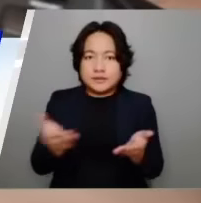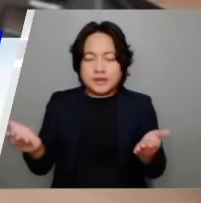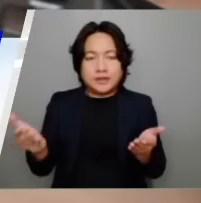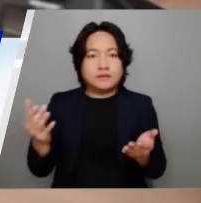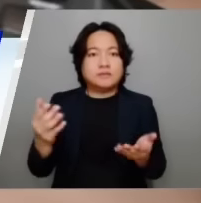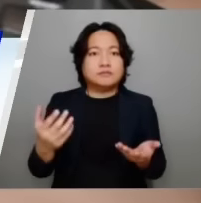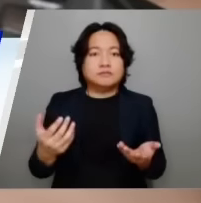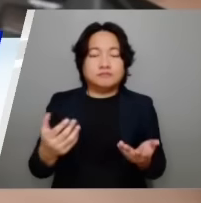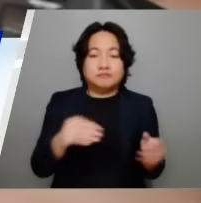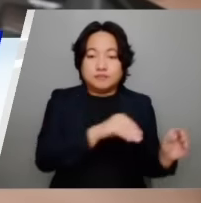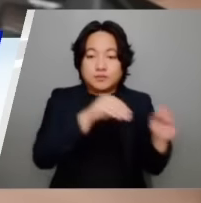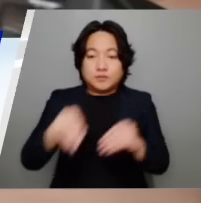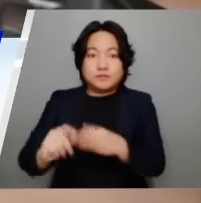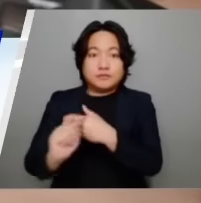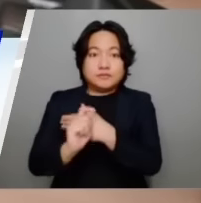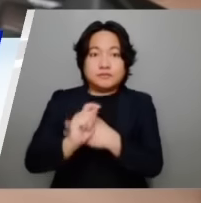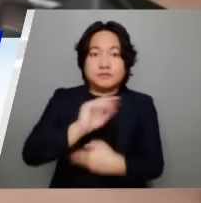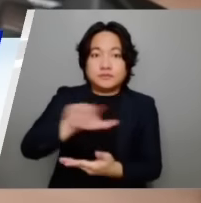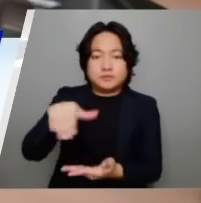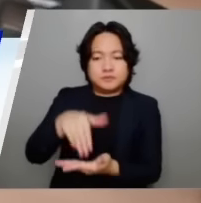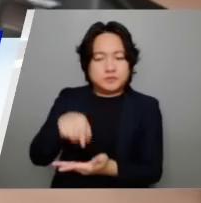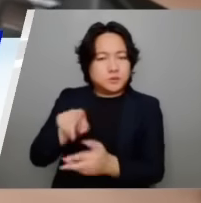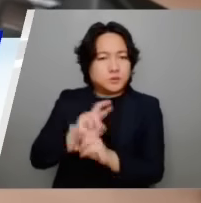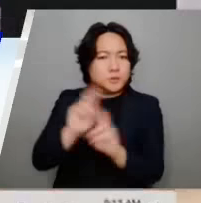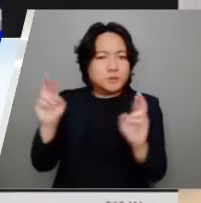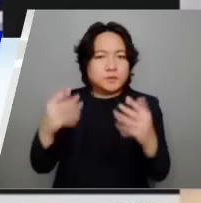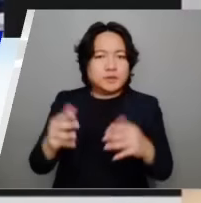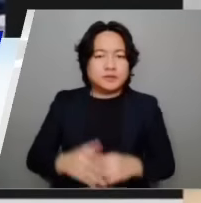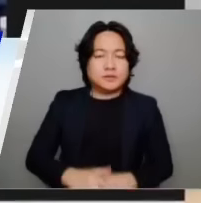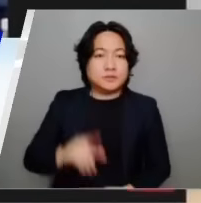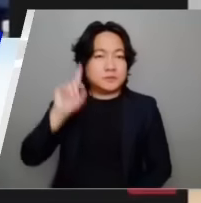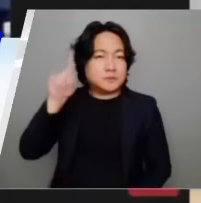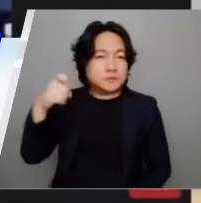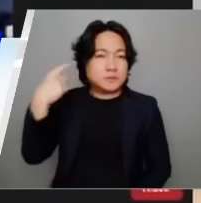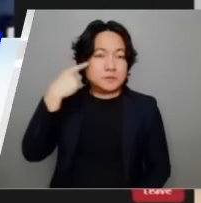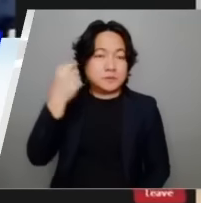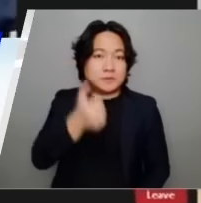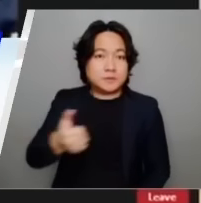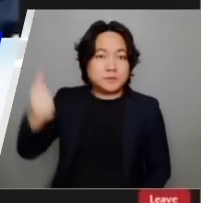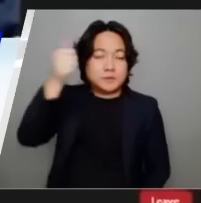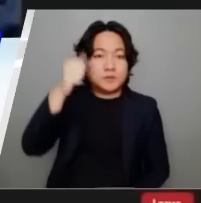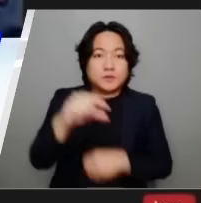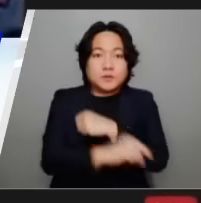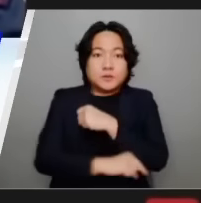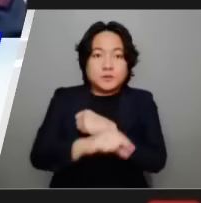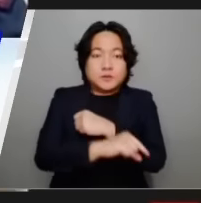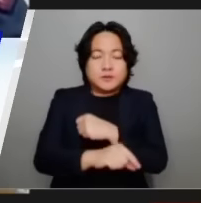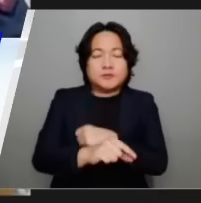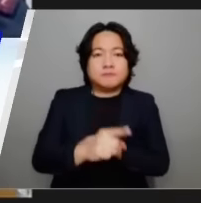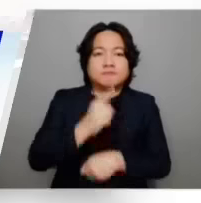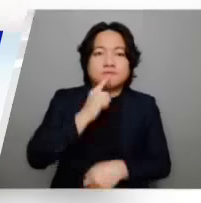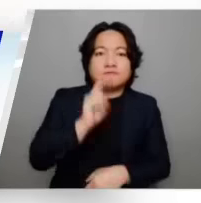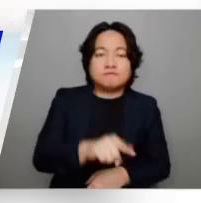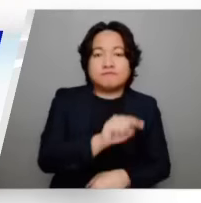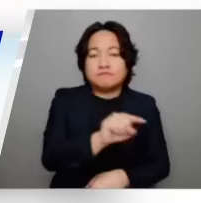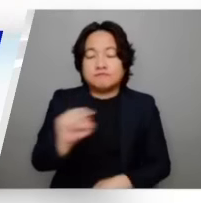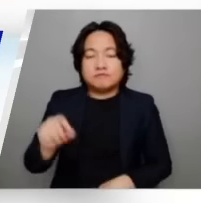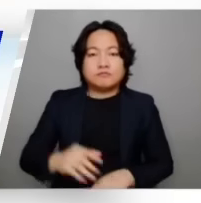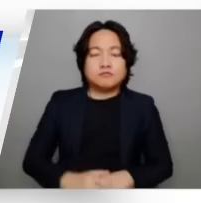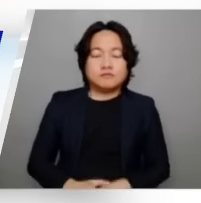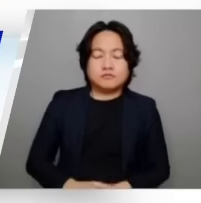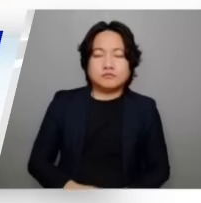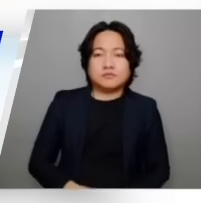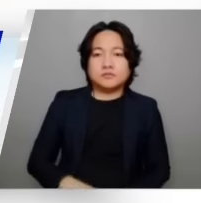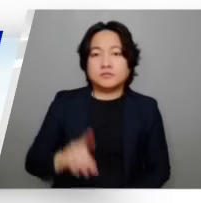Bilang pag-iingat, pinag-utos na ng gobernador ng Quezon sa mga Local Disaster Risk Reduction and Management Office na magsagawa